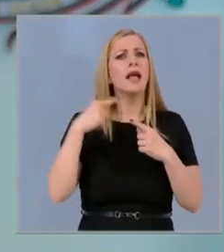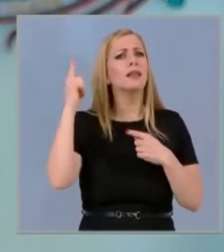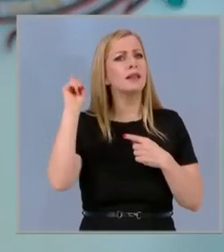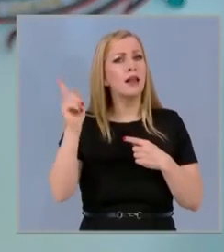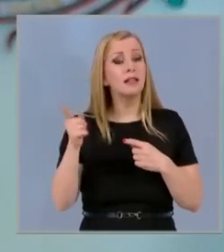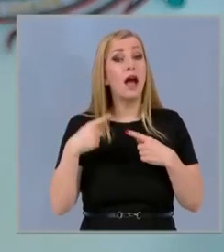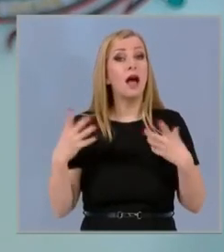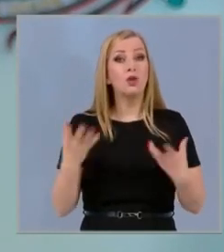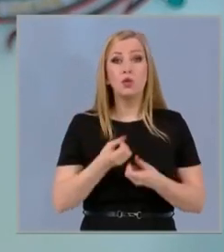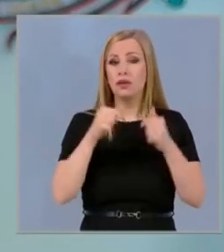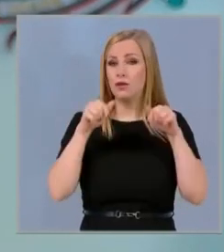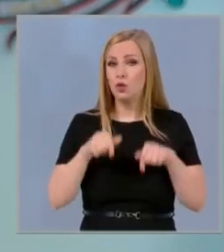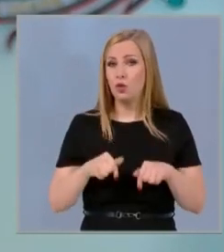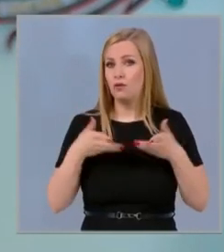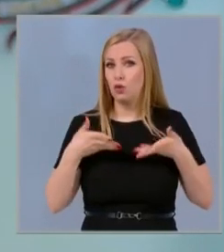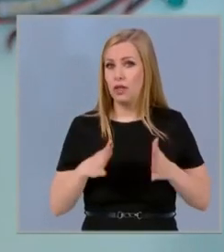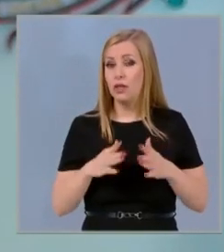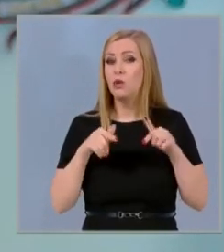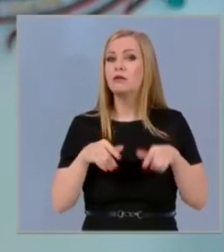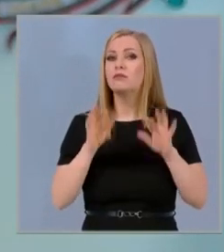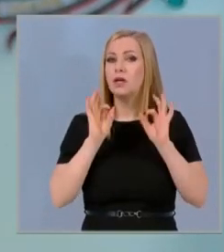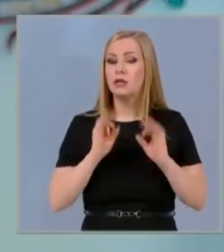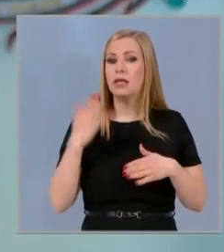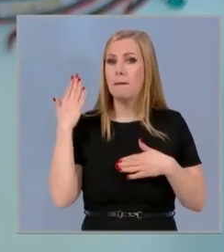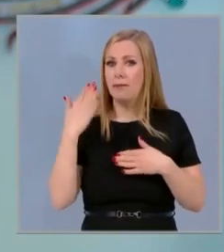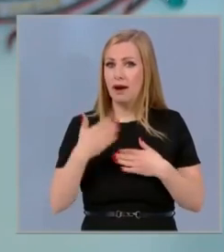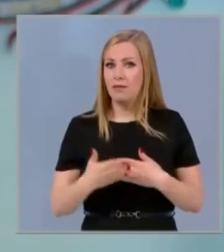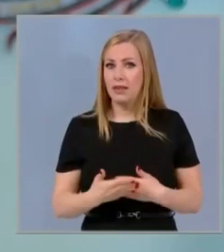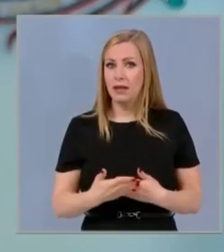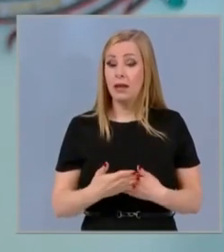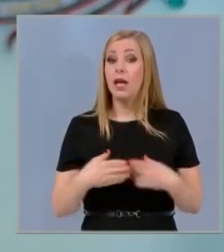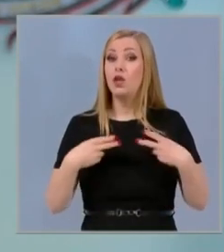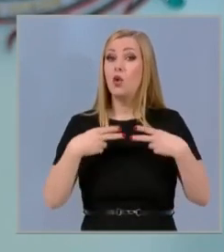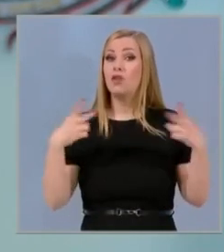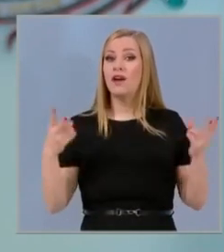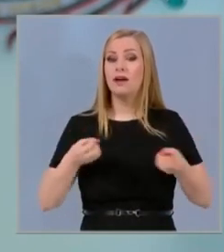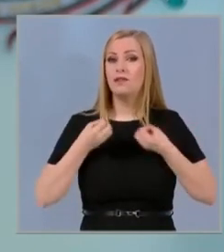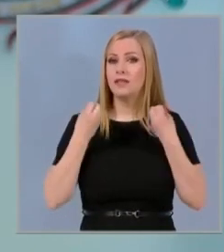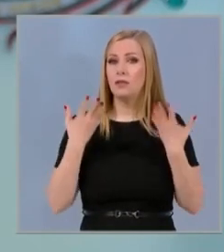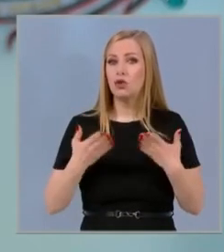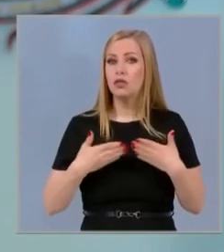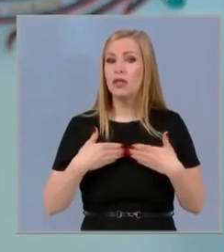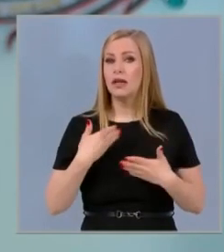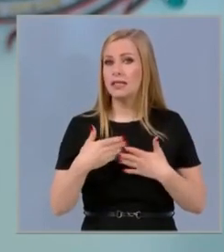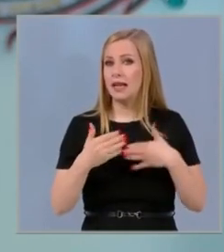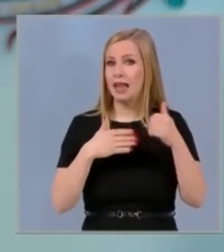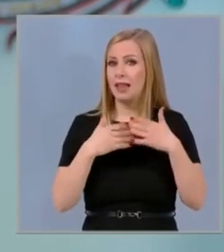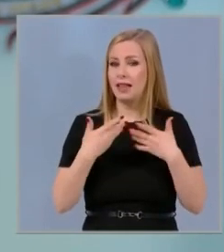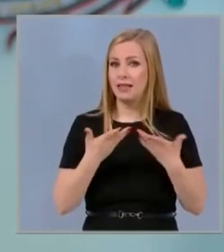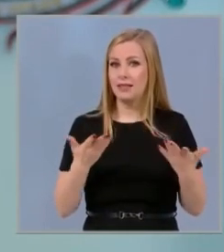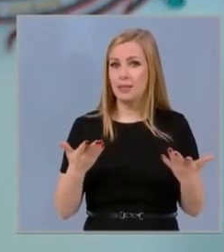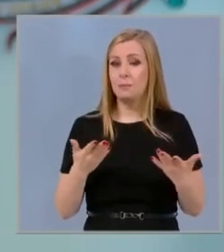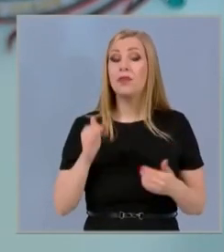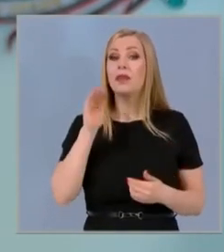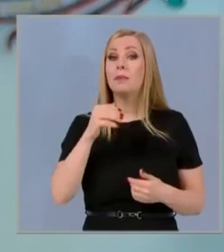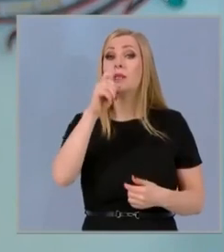а да го откриват в родината, която да гарантира правата им и да им отваря възможности да разгърнат таланта си. Да